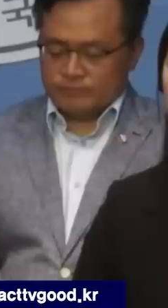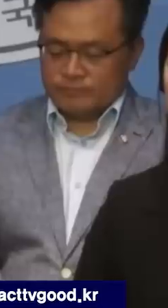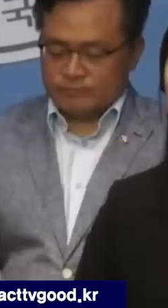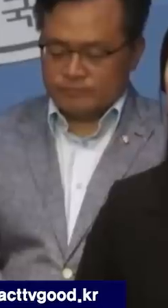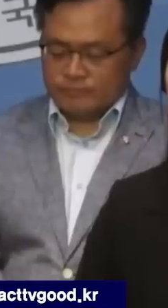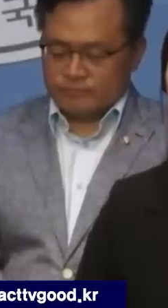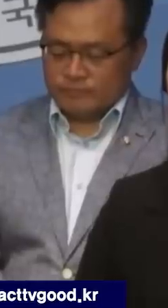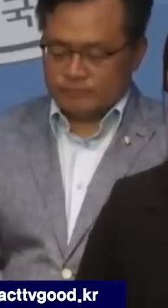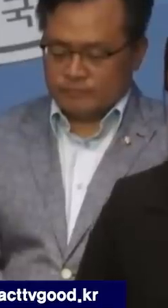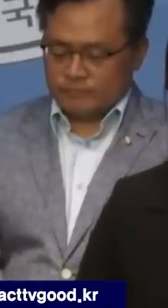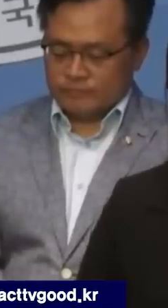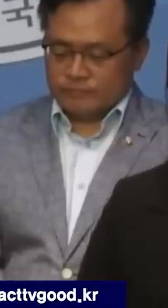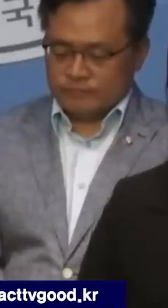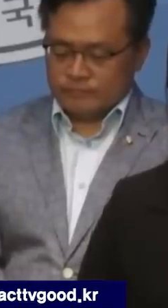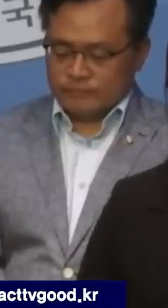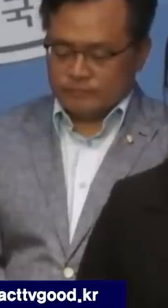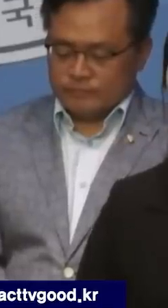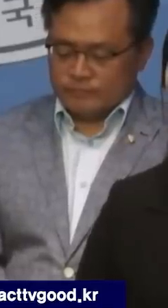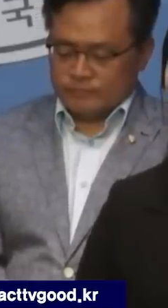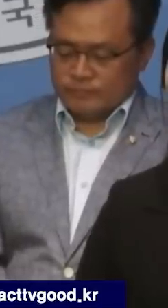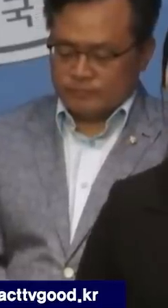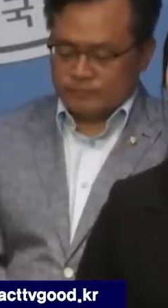있습니까?